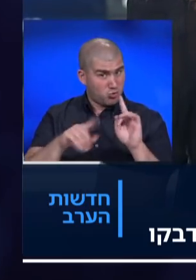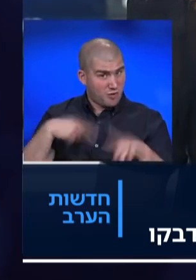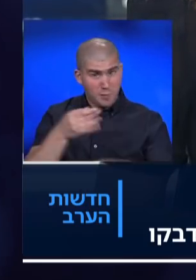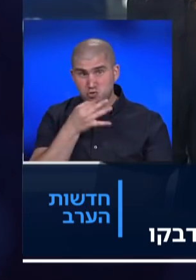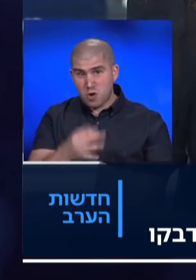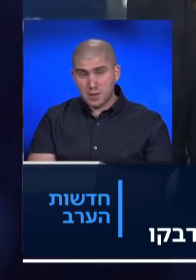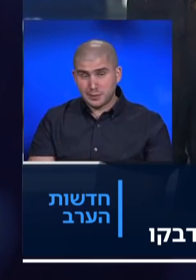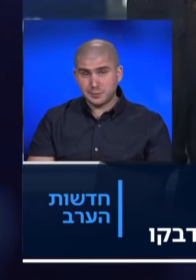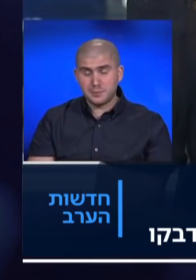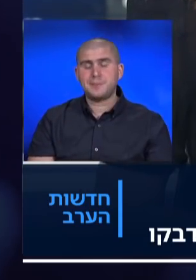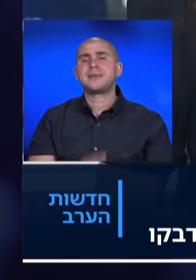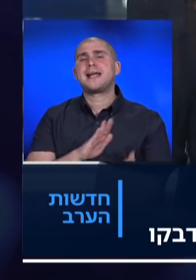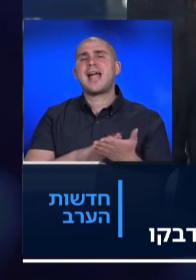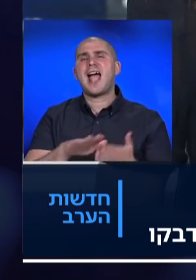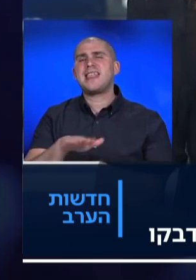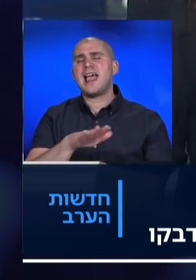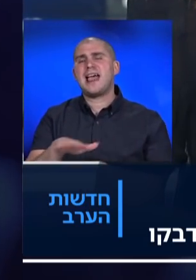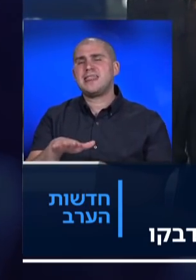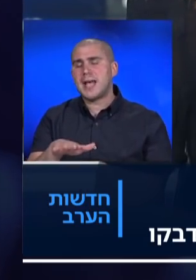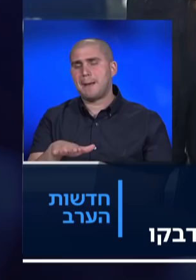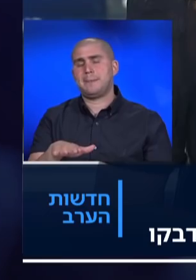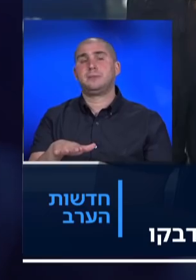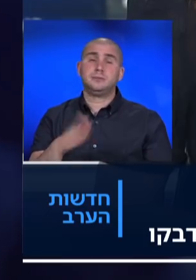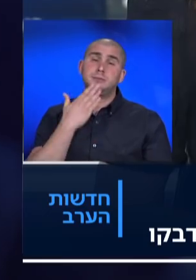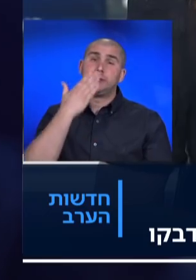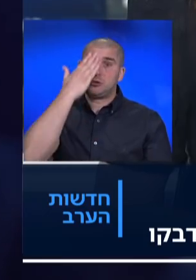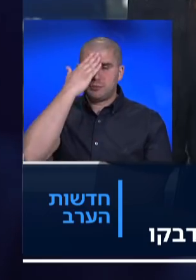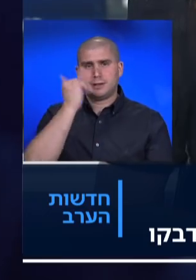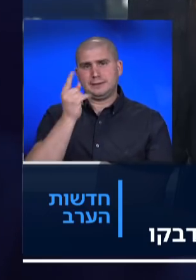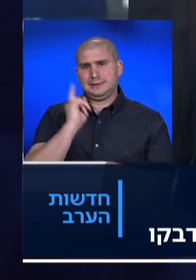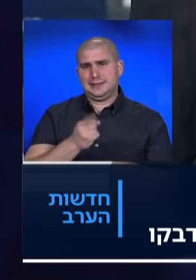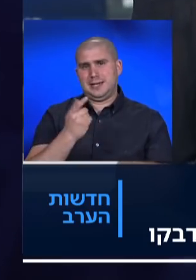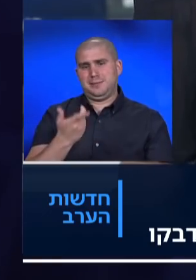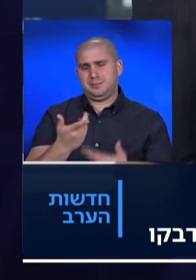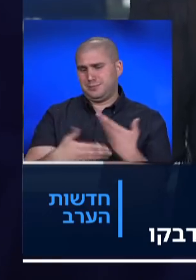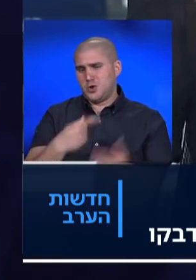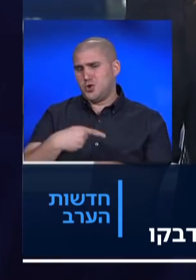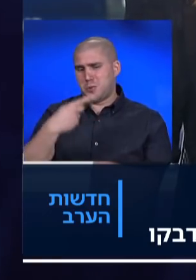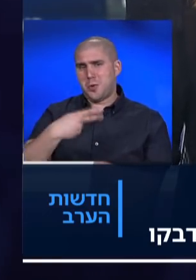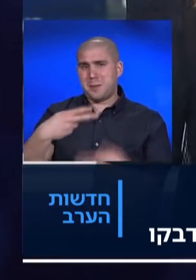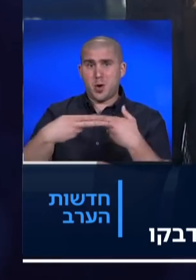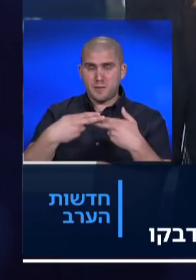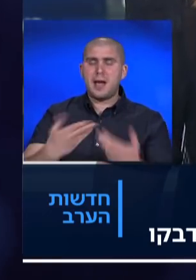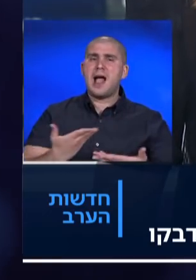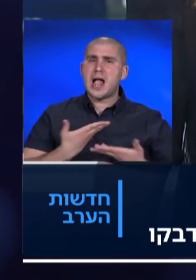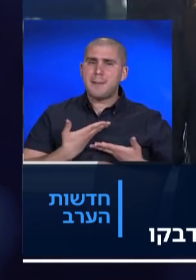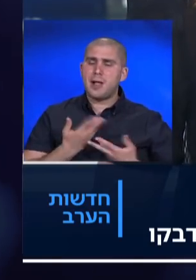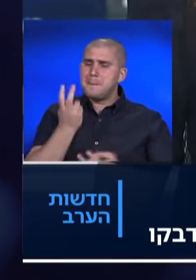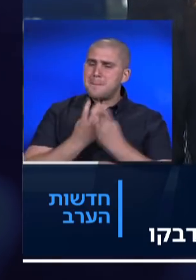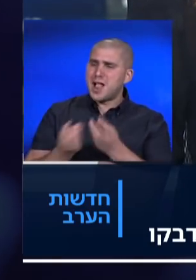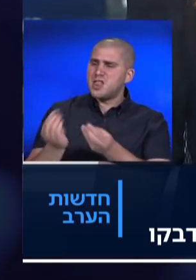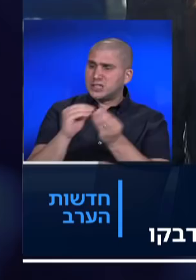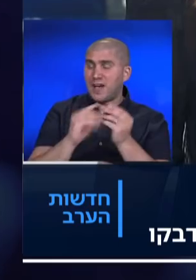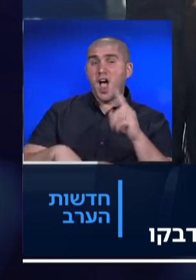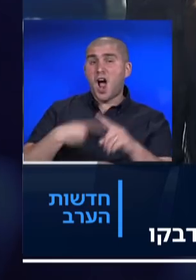גני הילדים, בעזרת השם, אנחנו צריכים במהלך היום-יומיים הקרובים לקבל עוד אינדיקציות. עד עכשיו